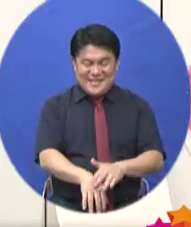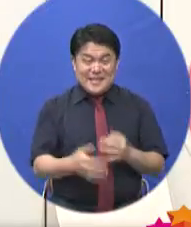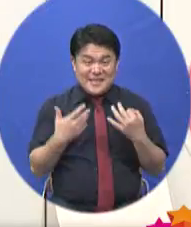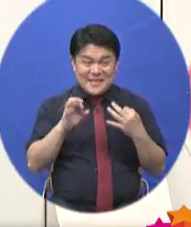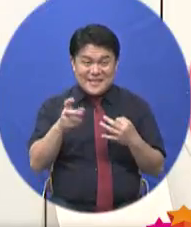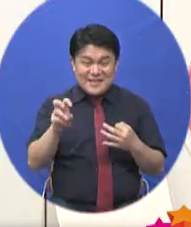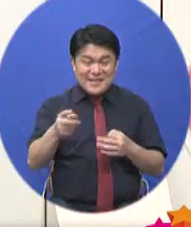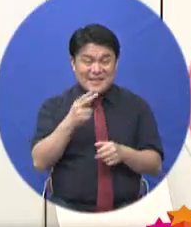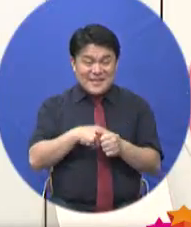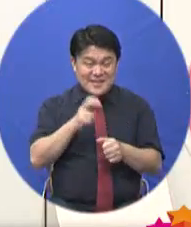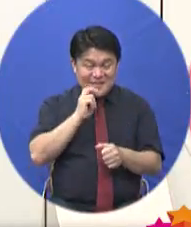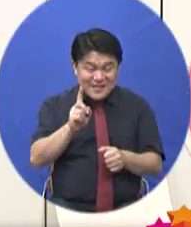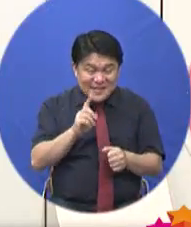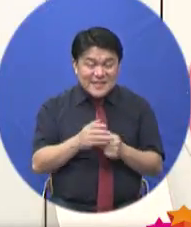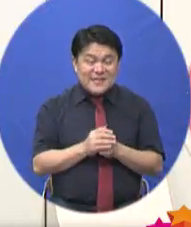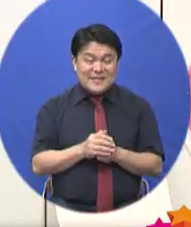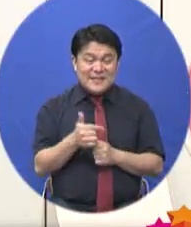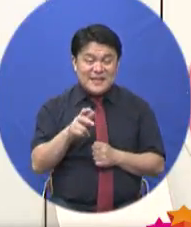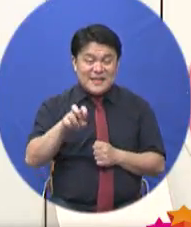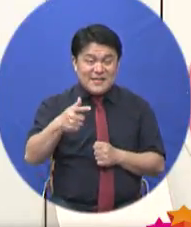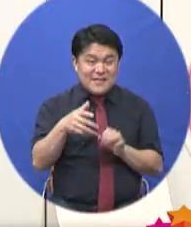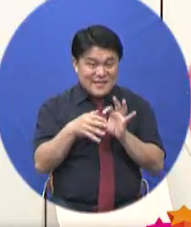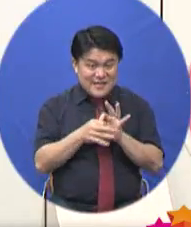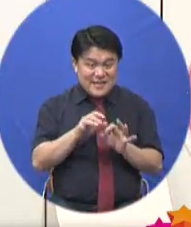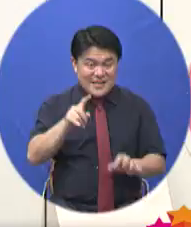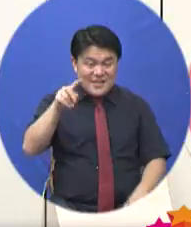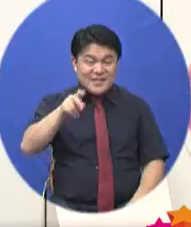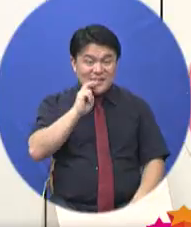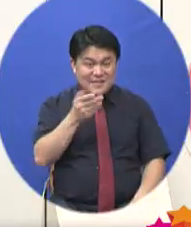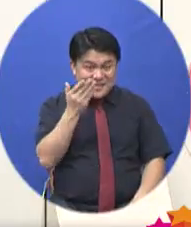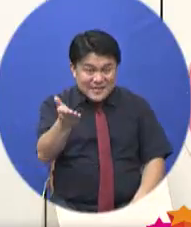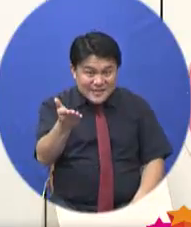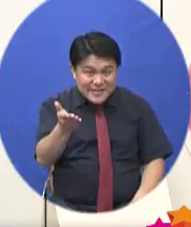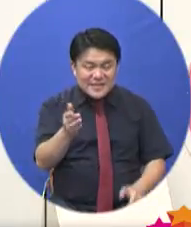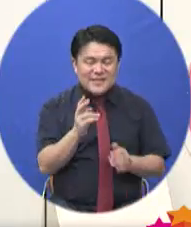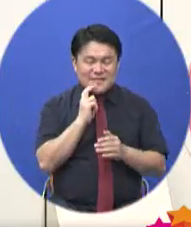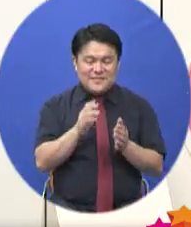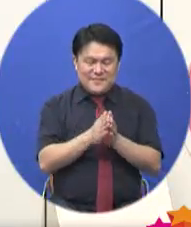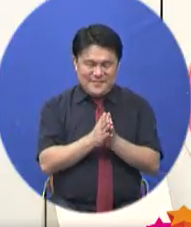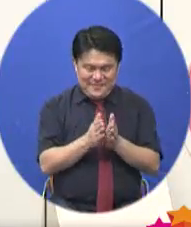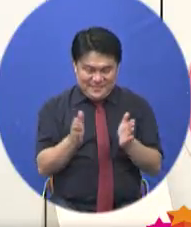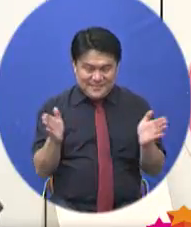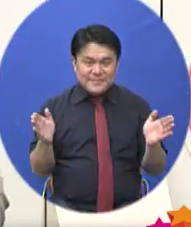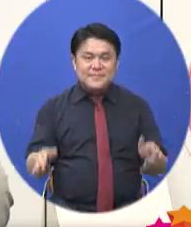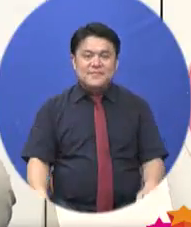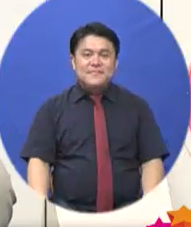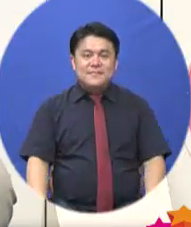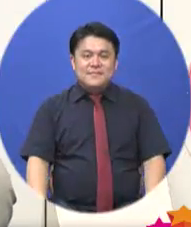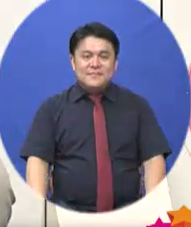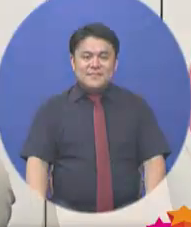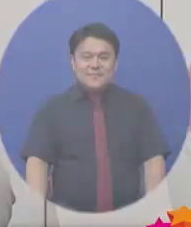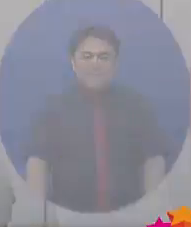선생님이 부르신 노래죠. 예. 남원의 수 음악 드리겠습니다. 네. 남원의 애수입니다.